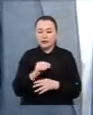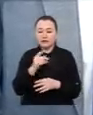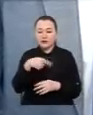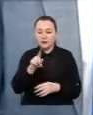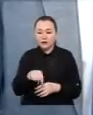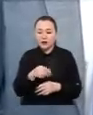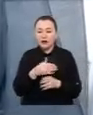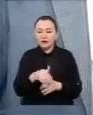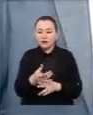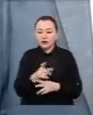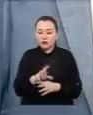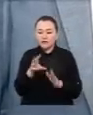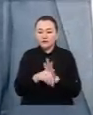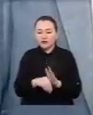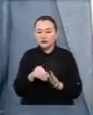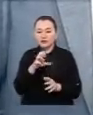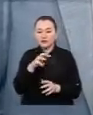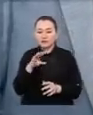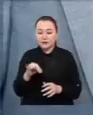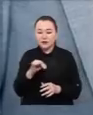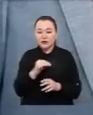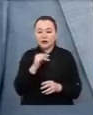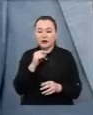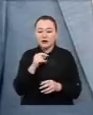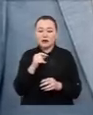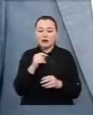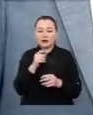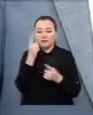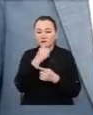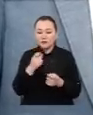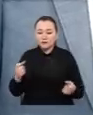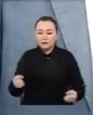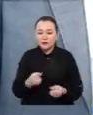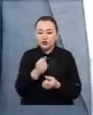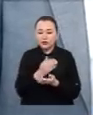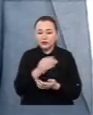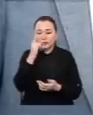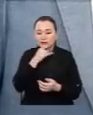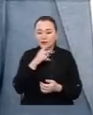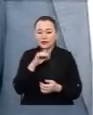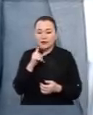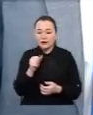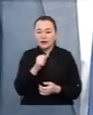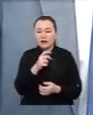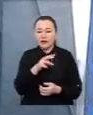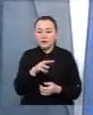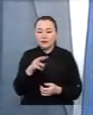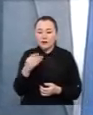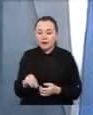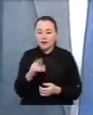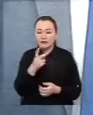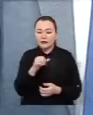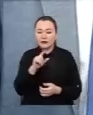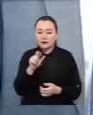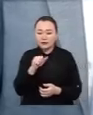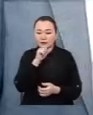одну из которых вошли представители СМИ, оказывающие информационную поддержку. Казахстанская лига ММА «Найза» вручила благодарственное